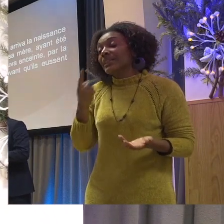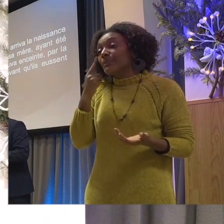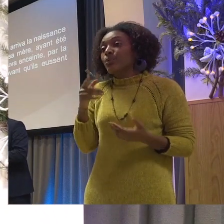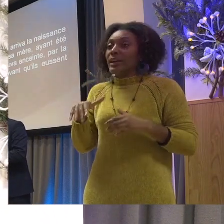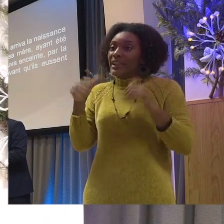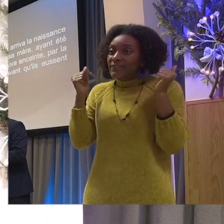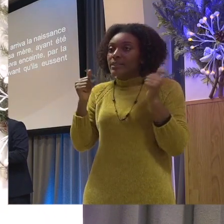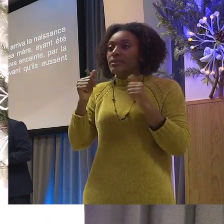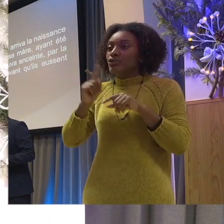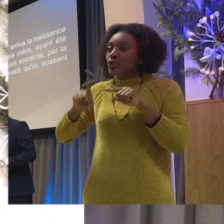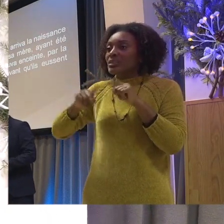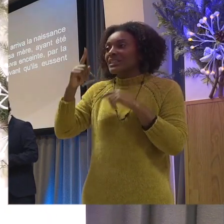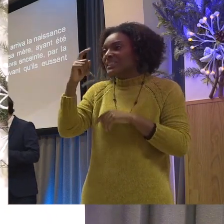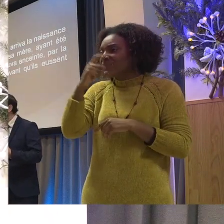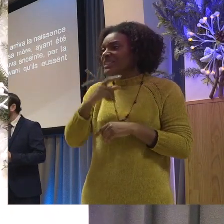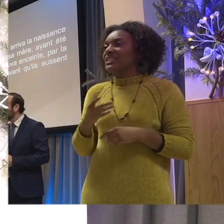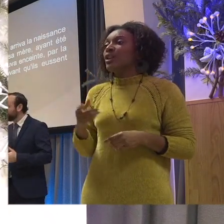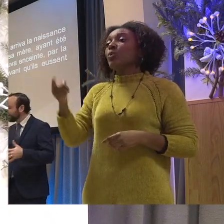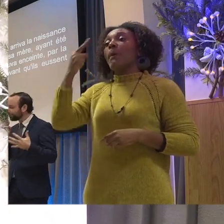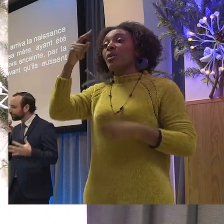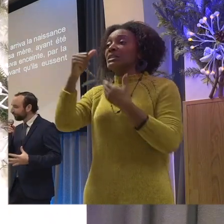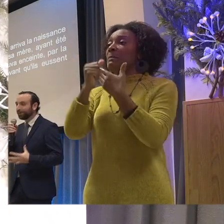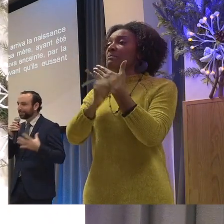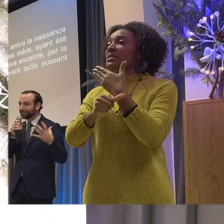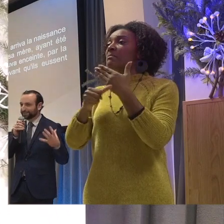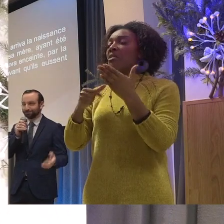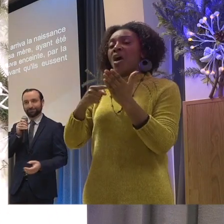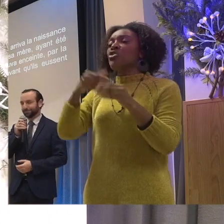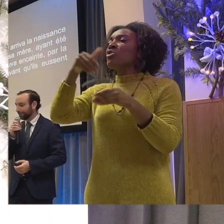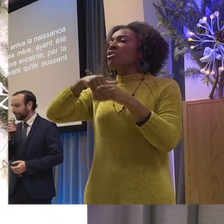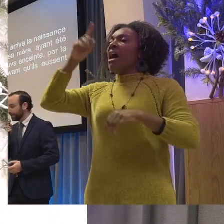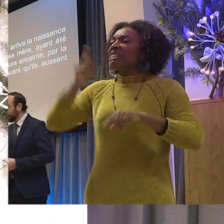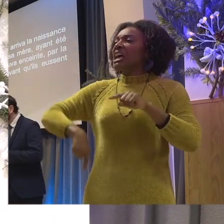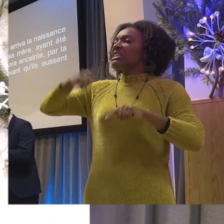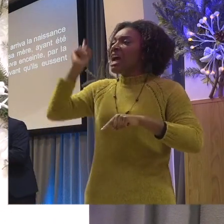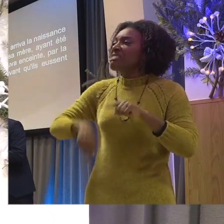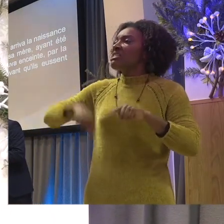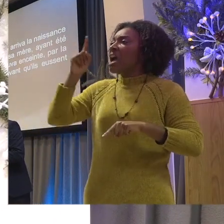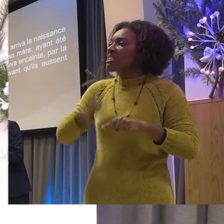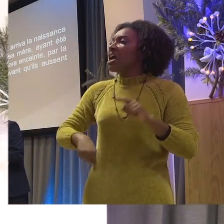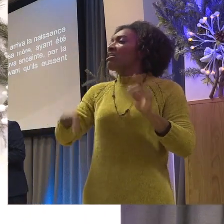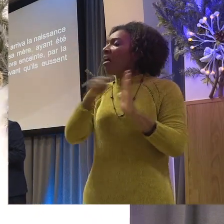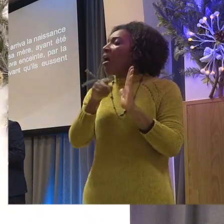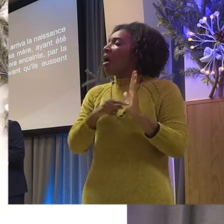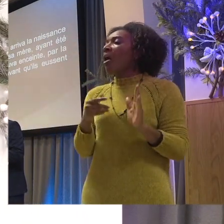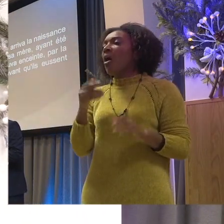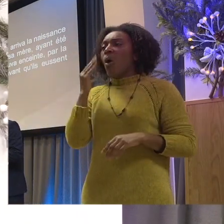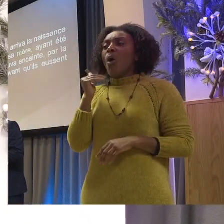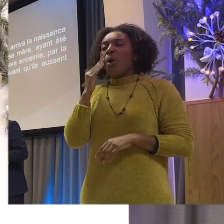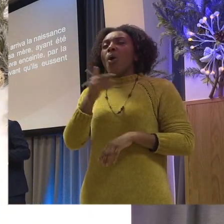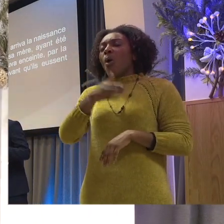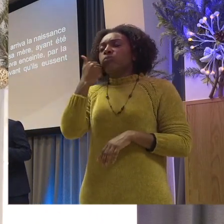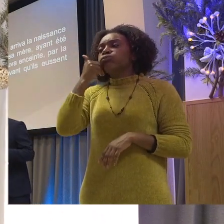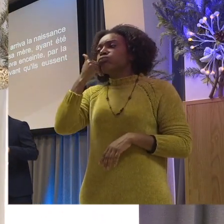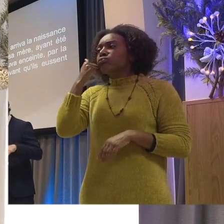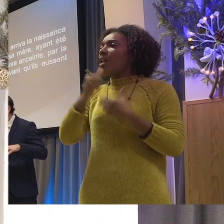choses difficiles. Tu ne dois pas voir la Bible comme une liste sans fin d'interdits. Tu ne dois pas voir la Bible comme une liste sans